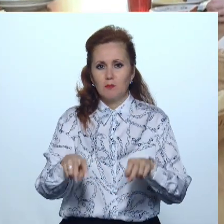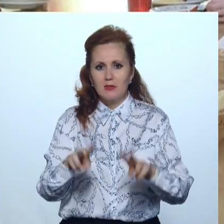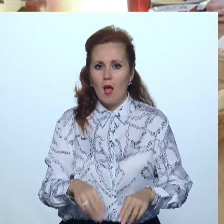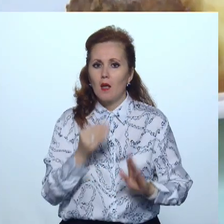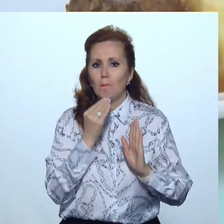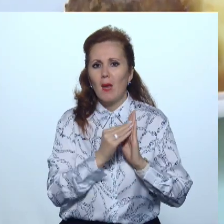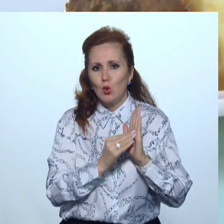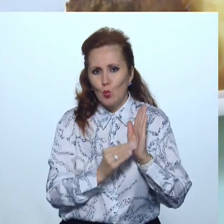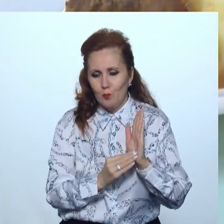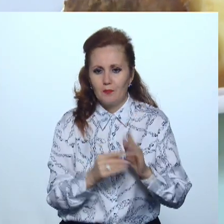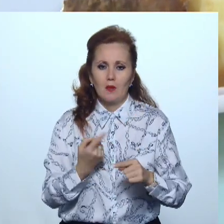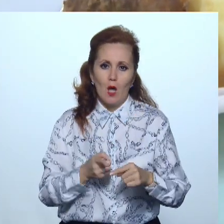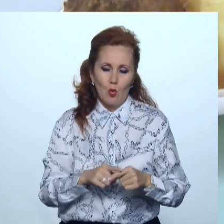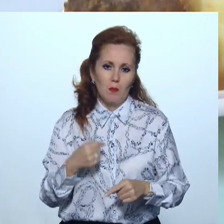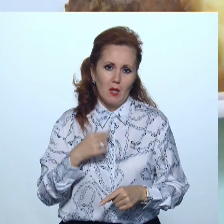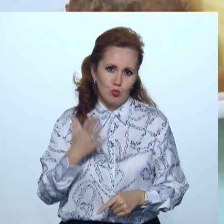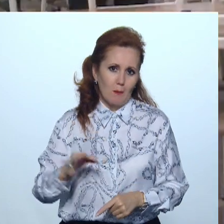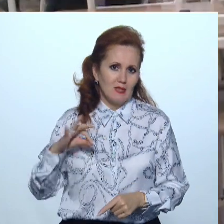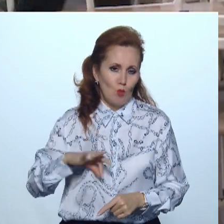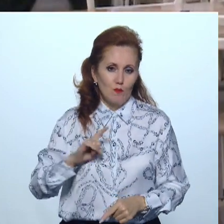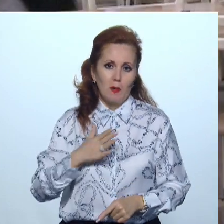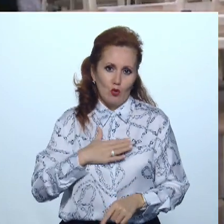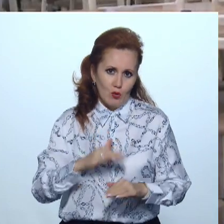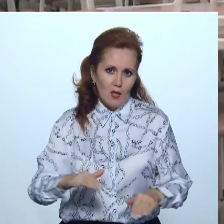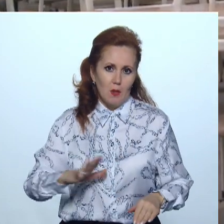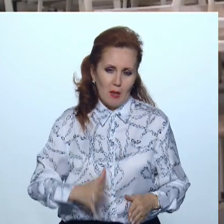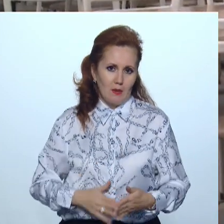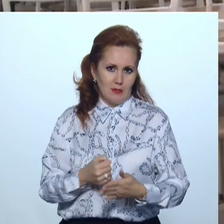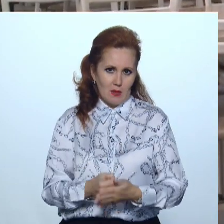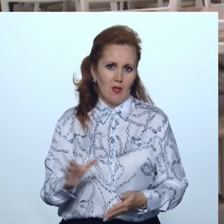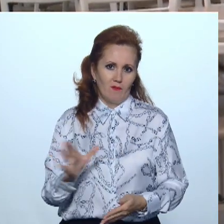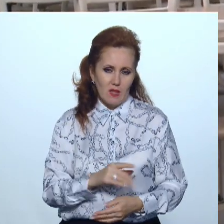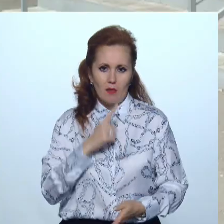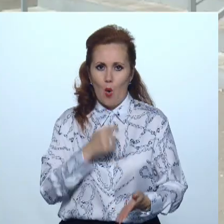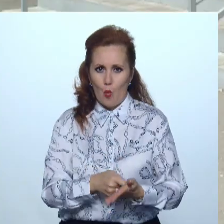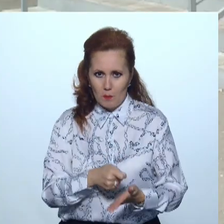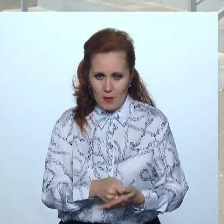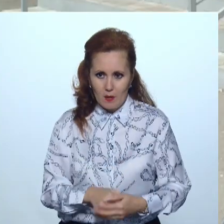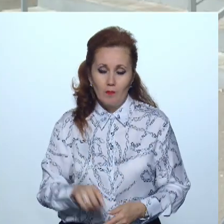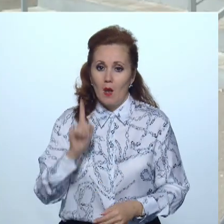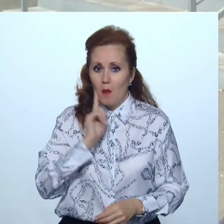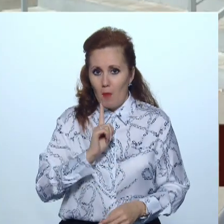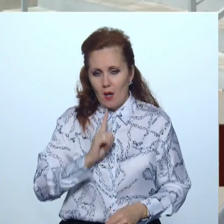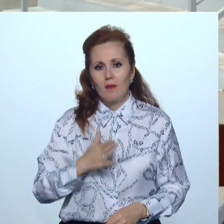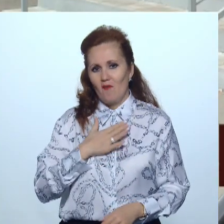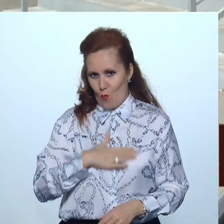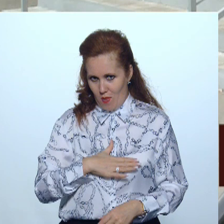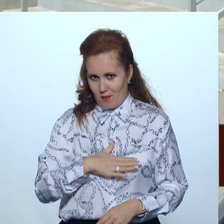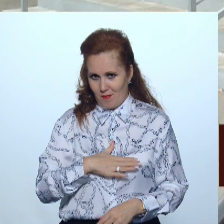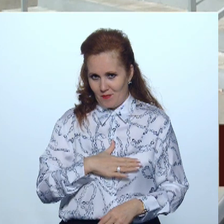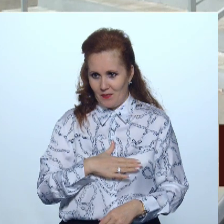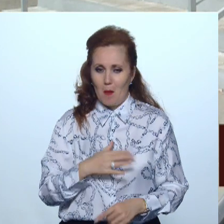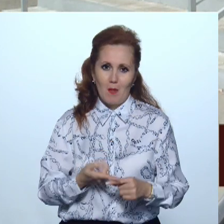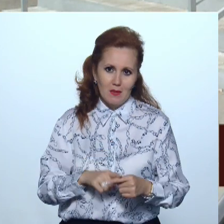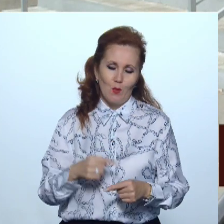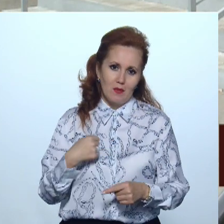меню, которое мы будем использовать, чтобы наши дети были сыты все и были все накормлены. Вообще пока довольны.